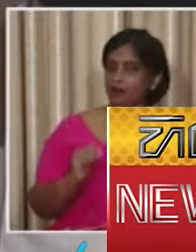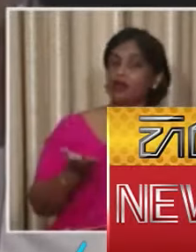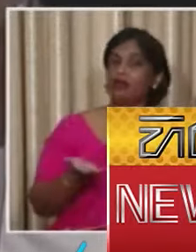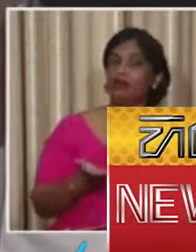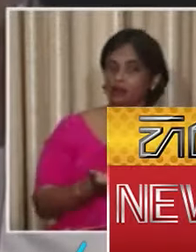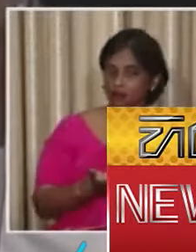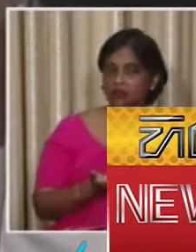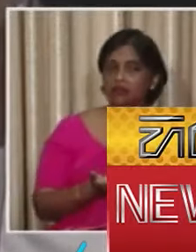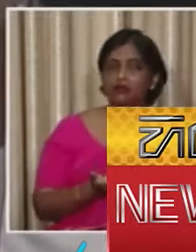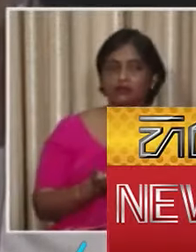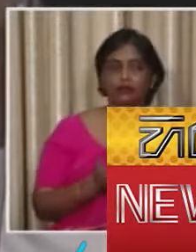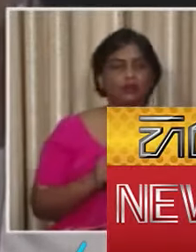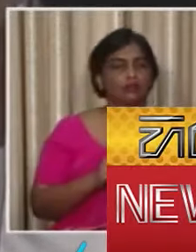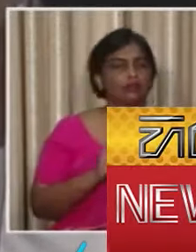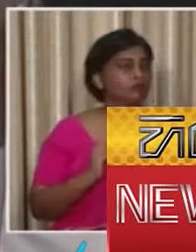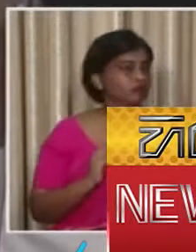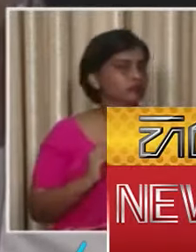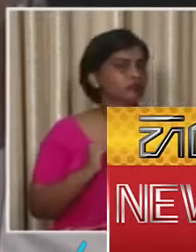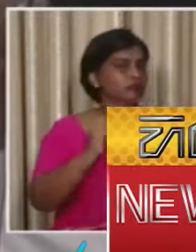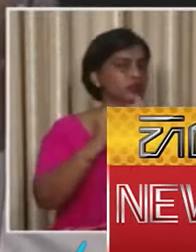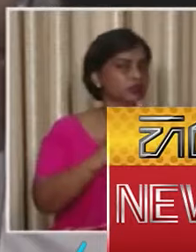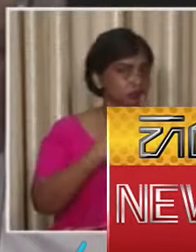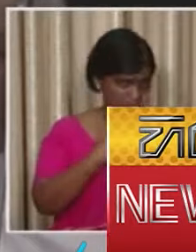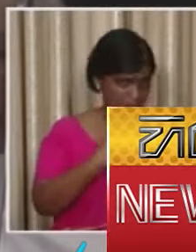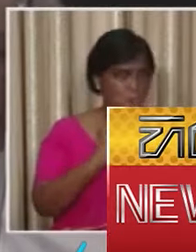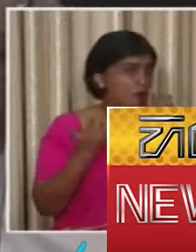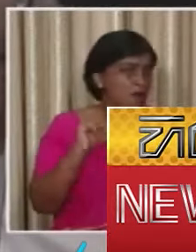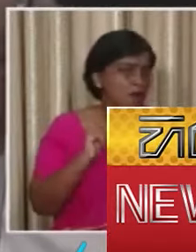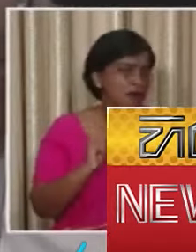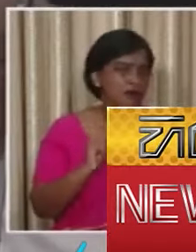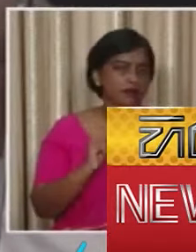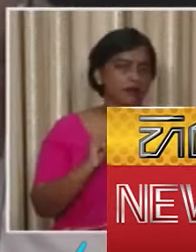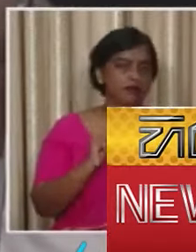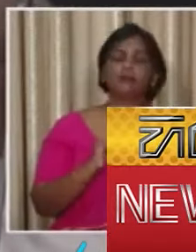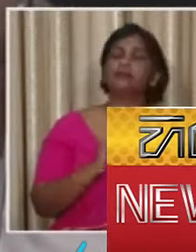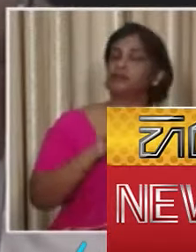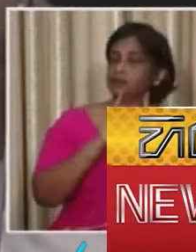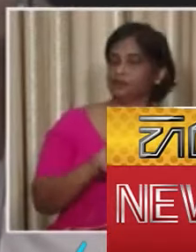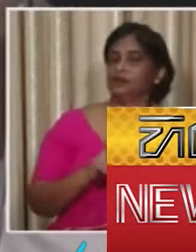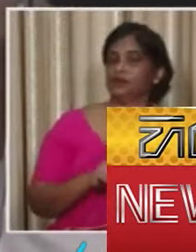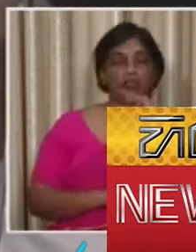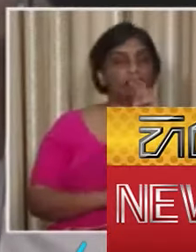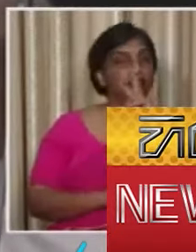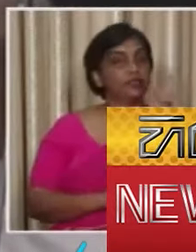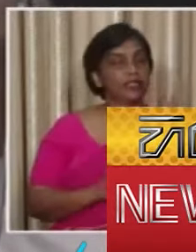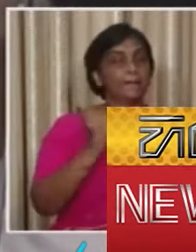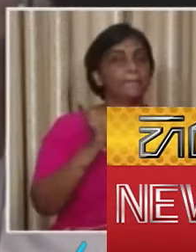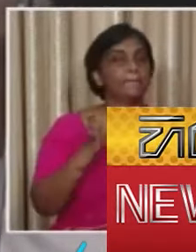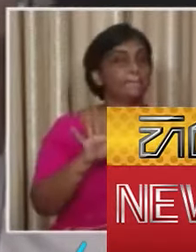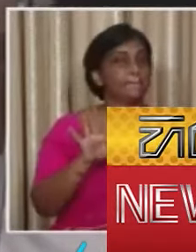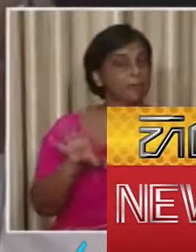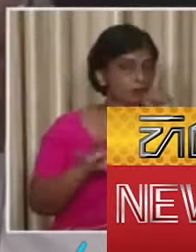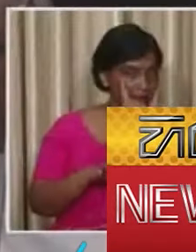යළි වර්ධනය වෙන්න පටන් ගැනීම සුභාරංචියක්ද අසුභාරංචියක්ද? 2022 මැයි මාසයේ